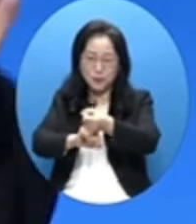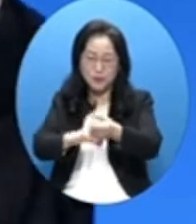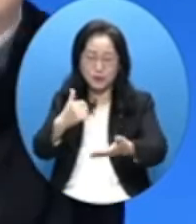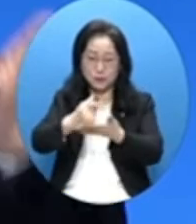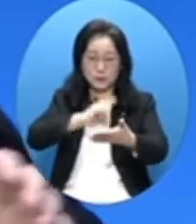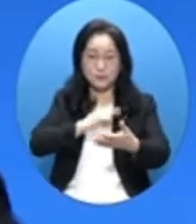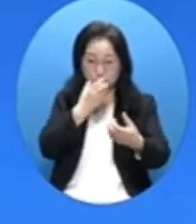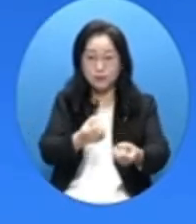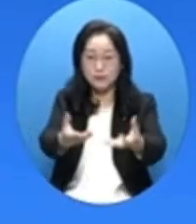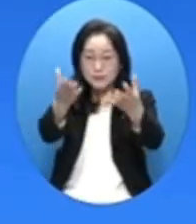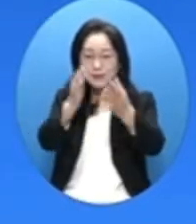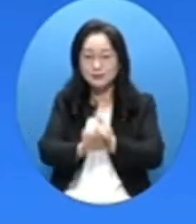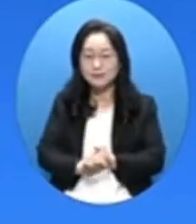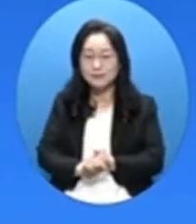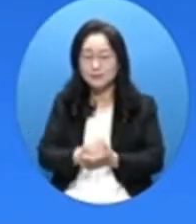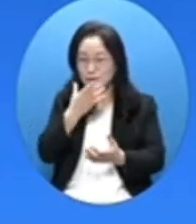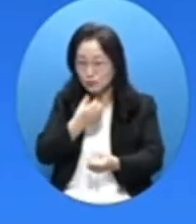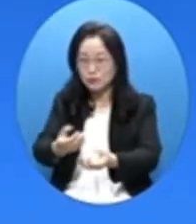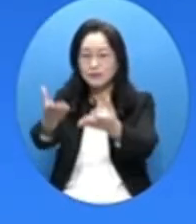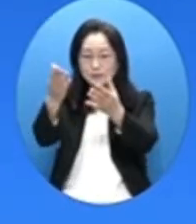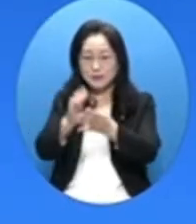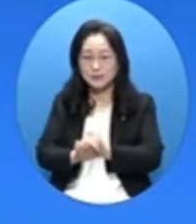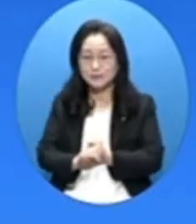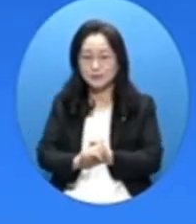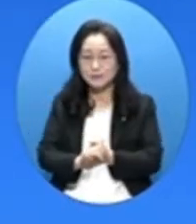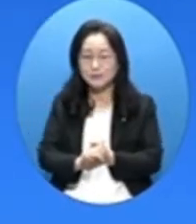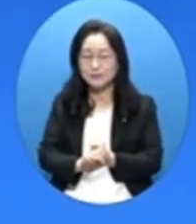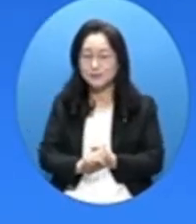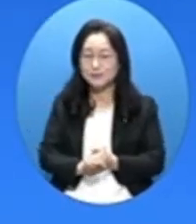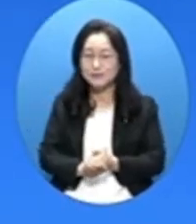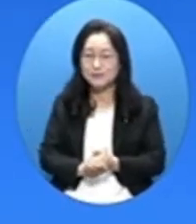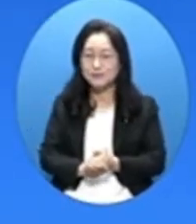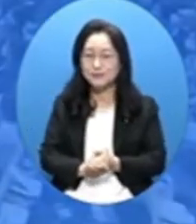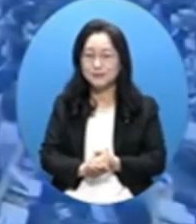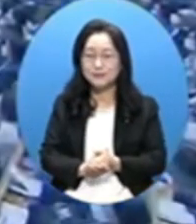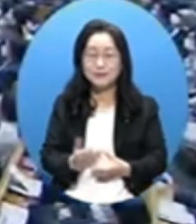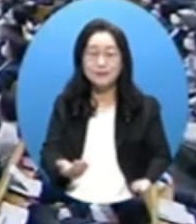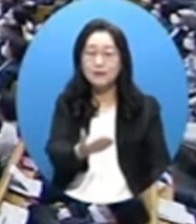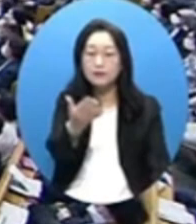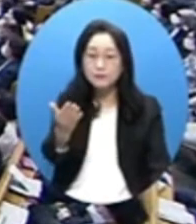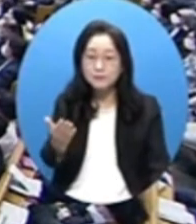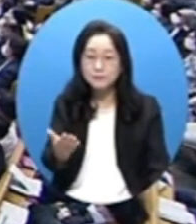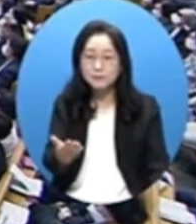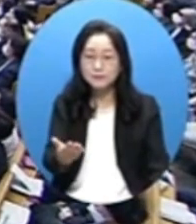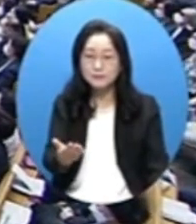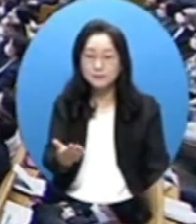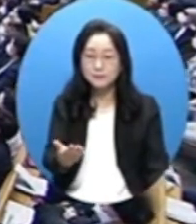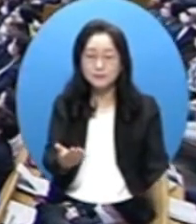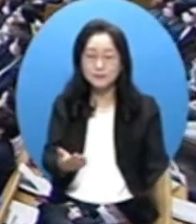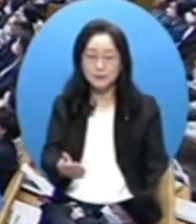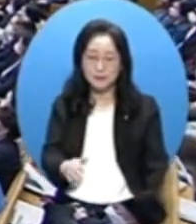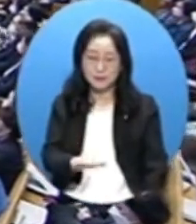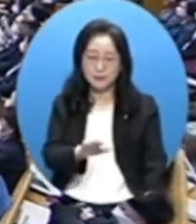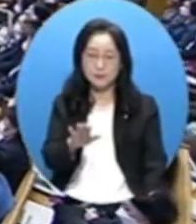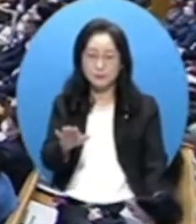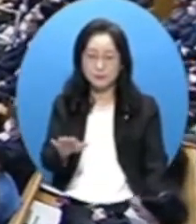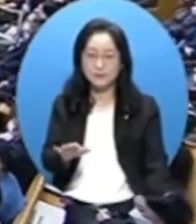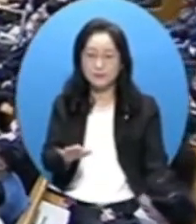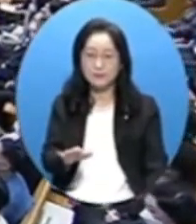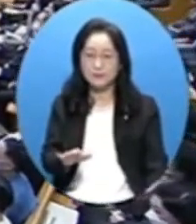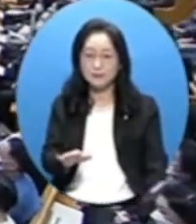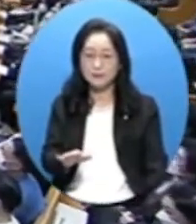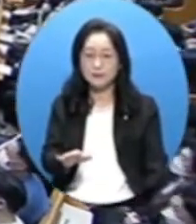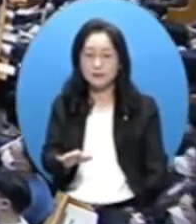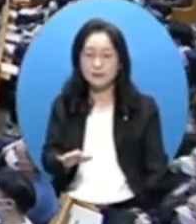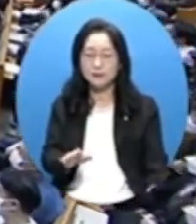주님으로 축원합니다 축원합니다 여러분 우리가 못